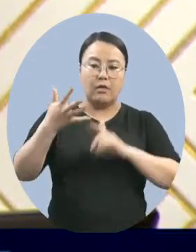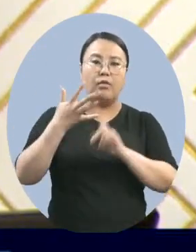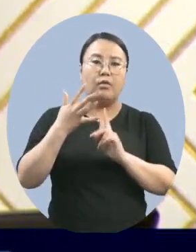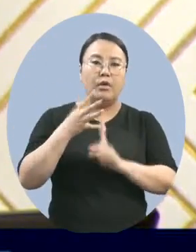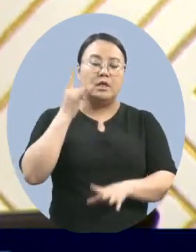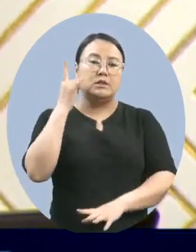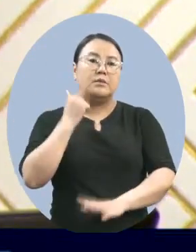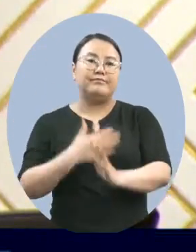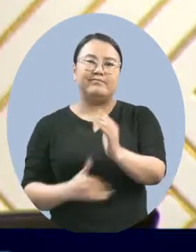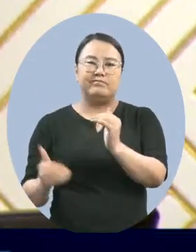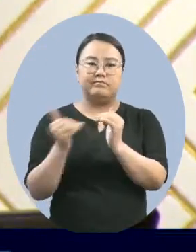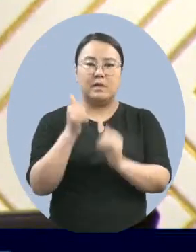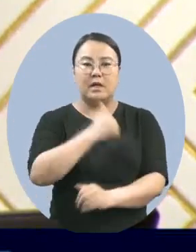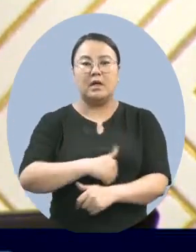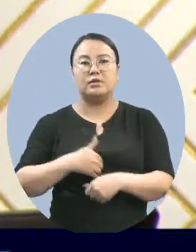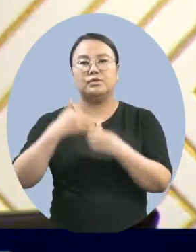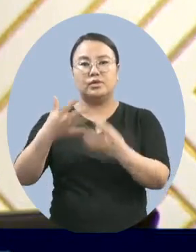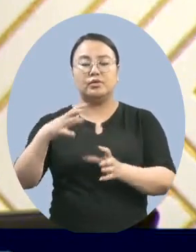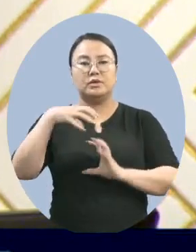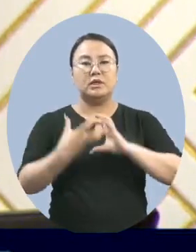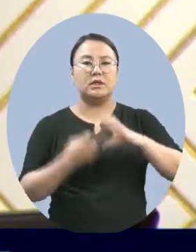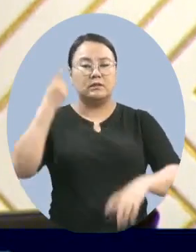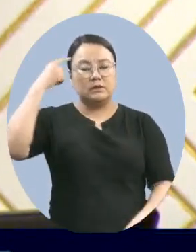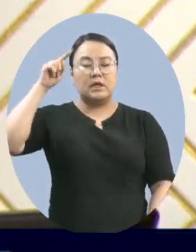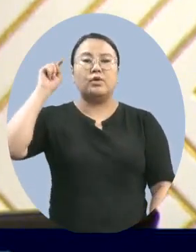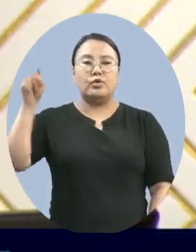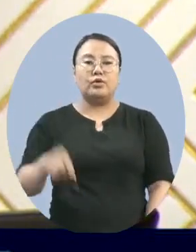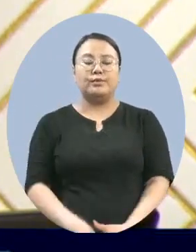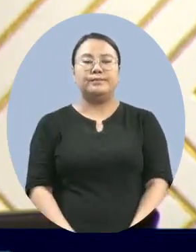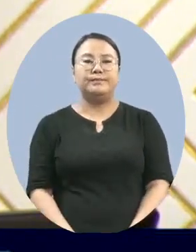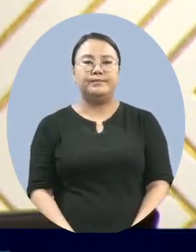бол гендер иргэдэж байдлыг хангах юм дэлхийн нийтийн санаачлал болж байгаа.